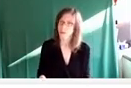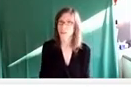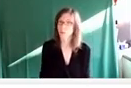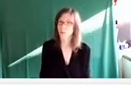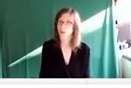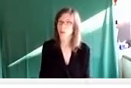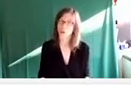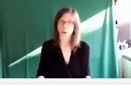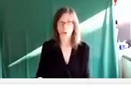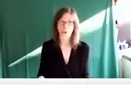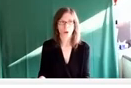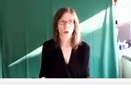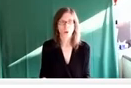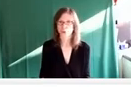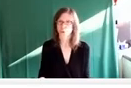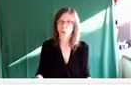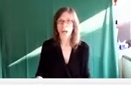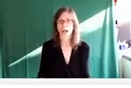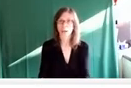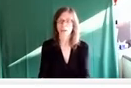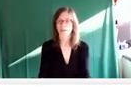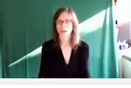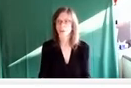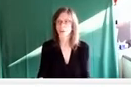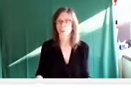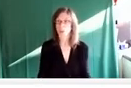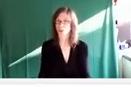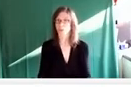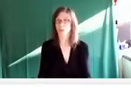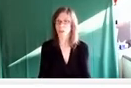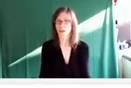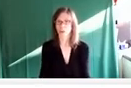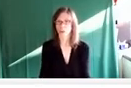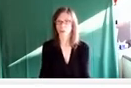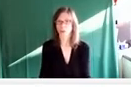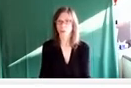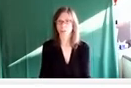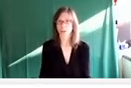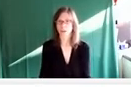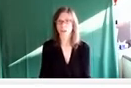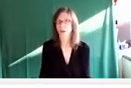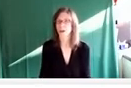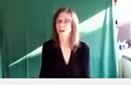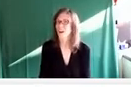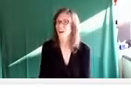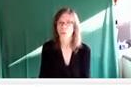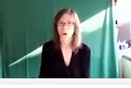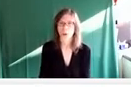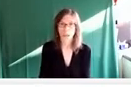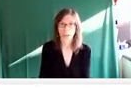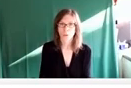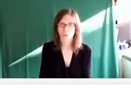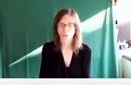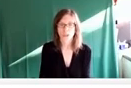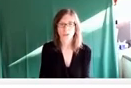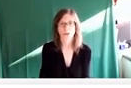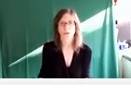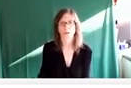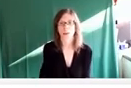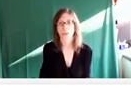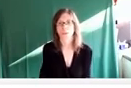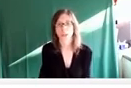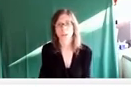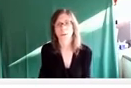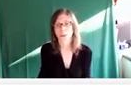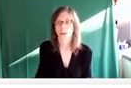commence avec des bonnes, un peu comme un jour de l'an, là, avec « oui, je vais avoir de nouvelles bonnes pratiques », mais un mois après, là, oubliez ça, là,